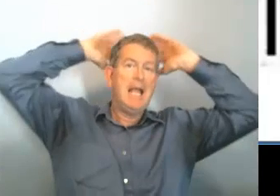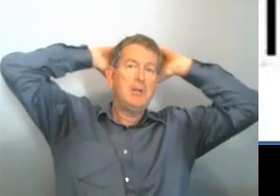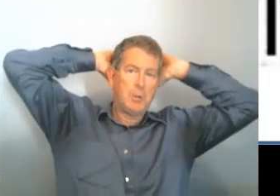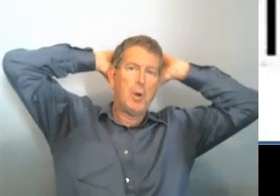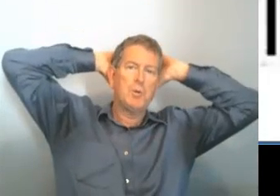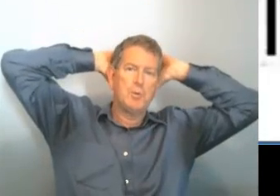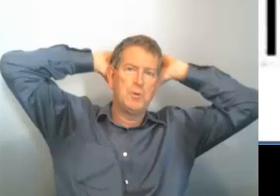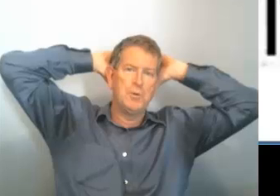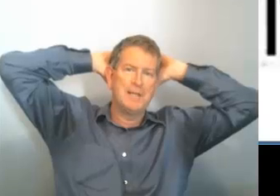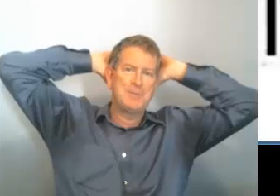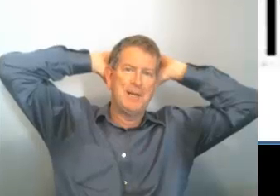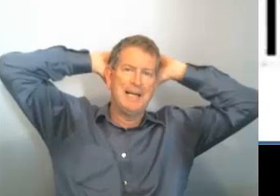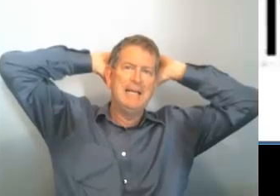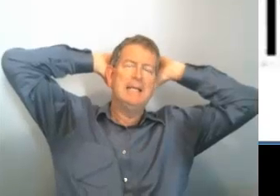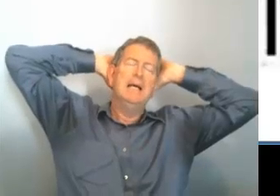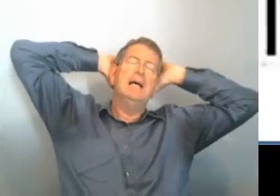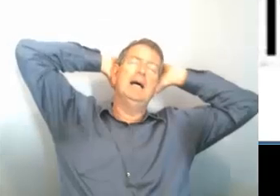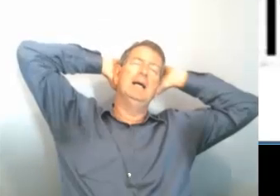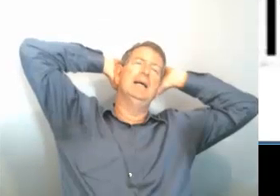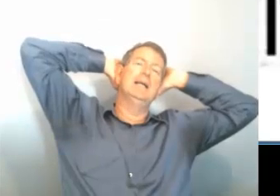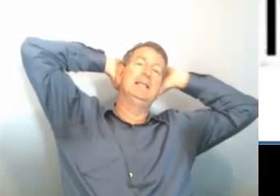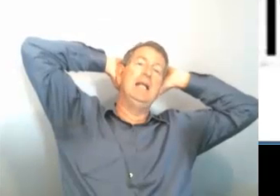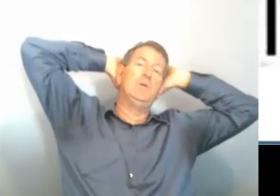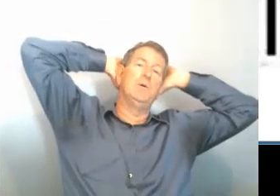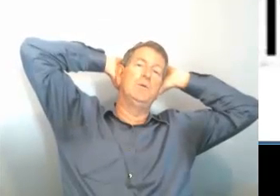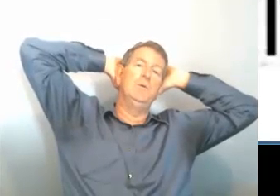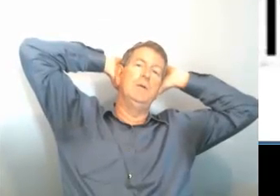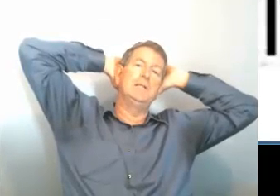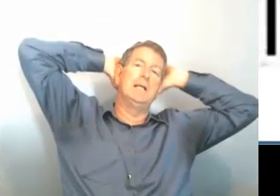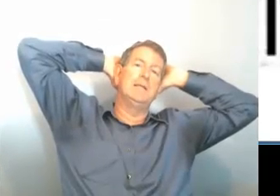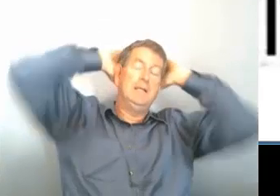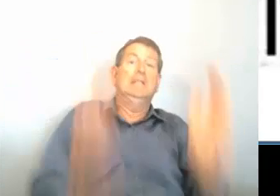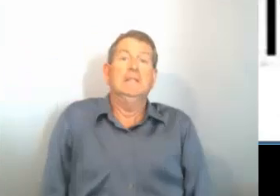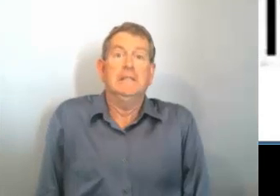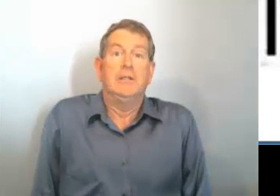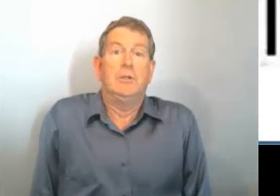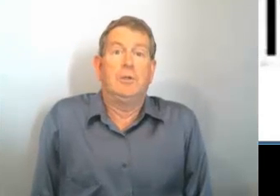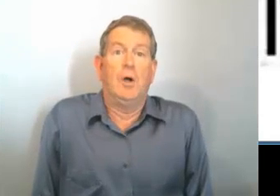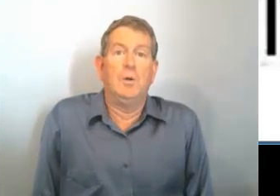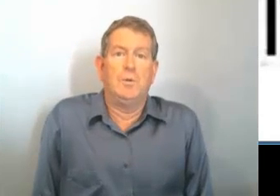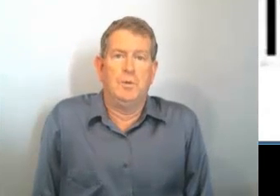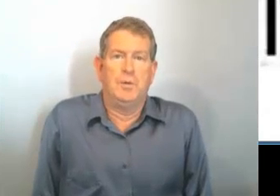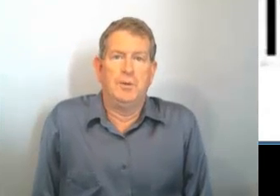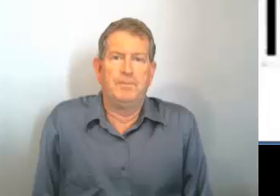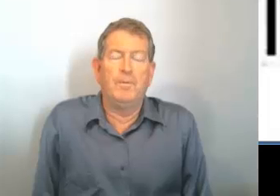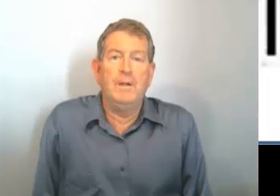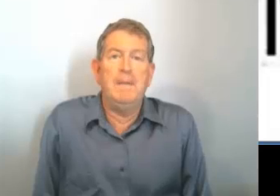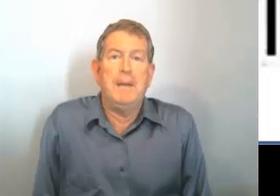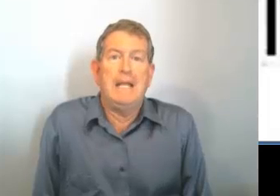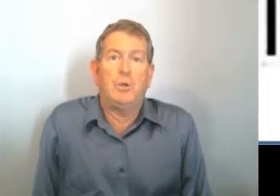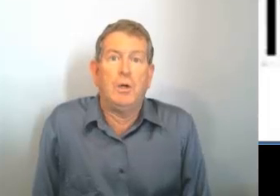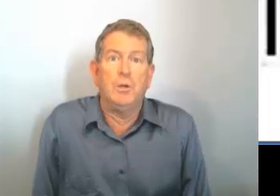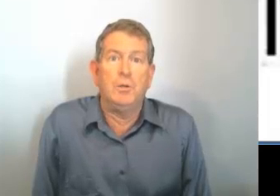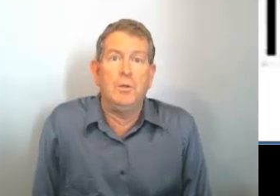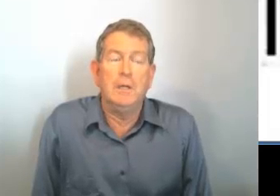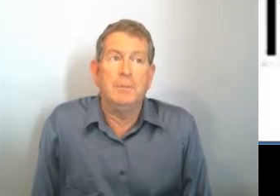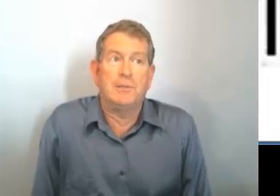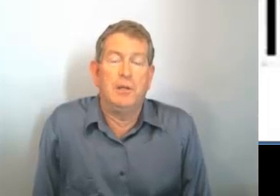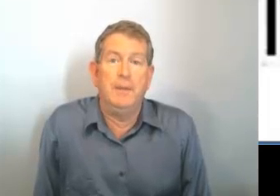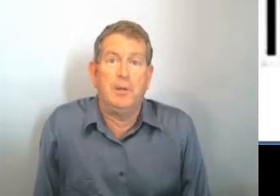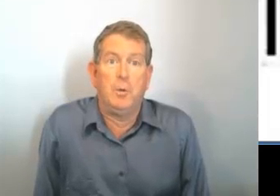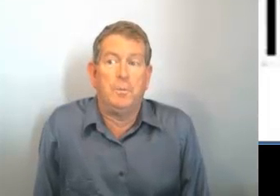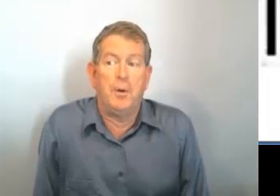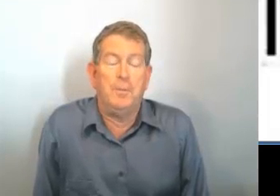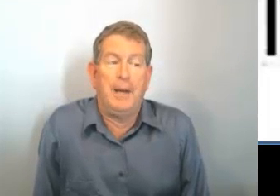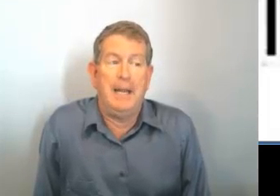détendu, n'est-ce pas? Détendu. Et ça, c'est tendu. Donc Philippe est tendu parce